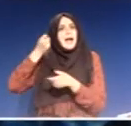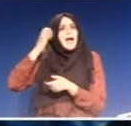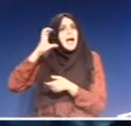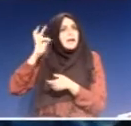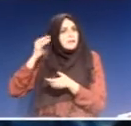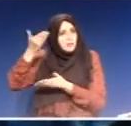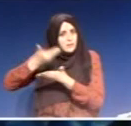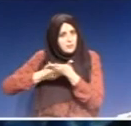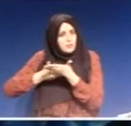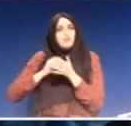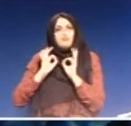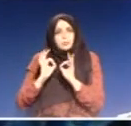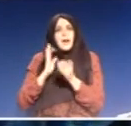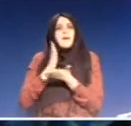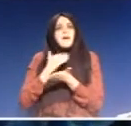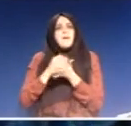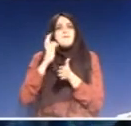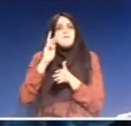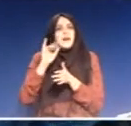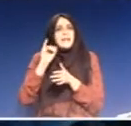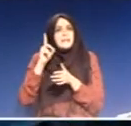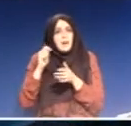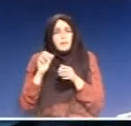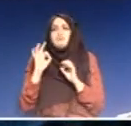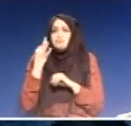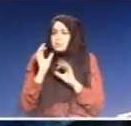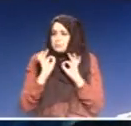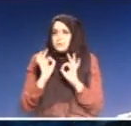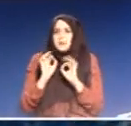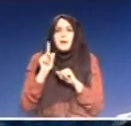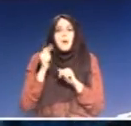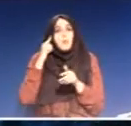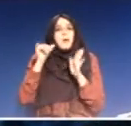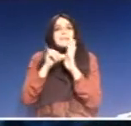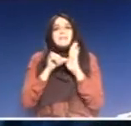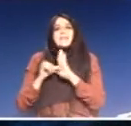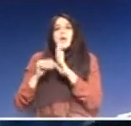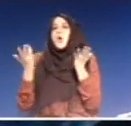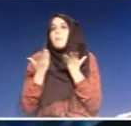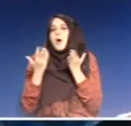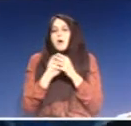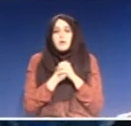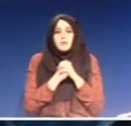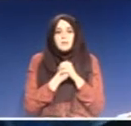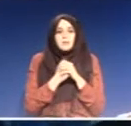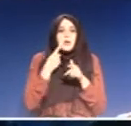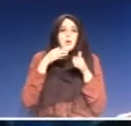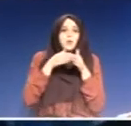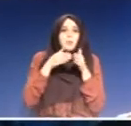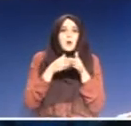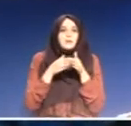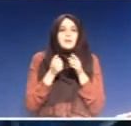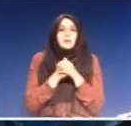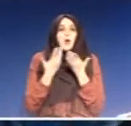كلش. جابوا كلش المفروض. داكور. وطلبوا مني الاوراق الناقصه طبعا اذا كان هناك يعني اوراق